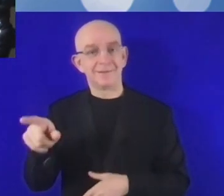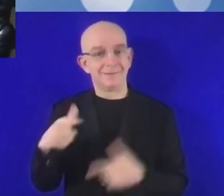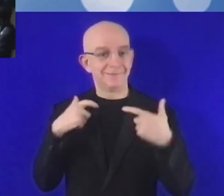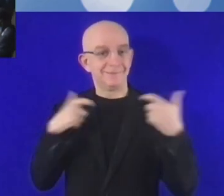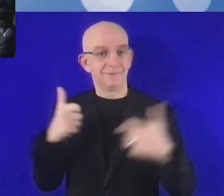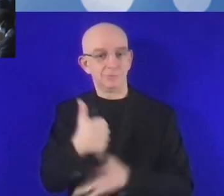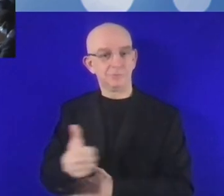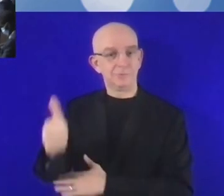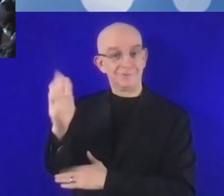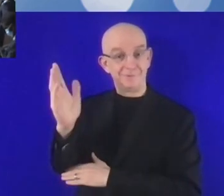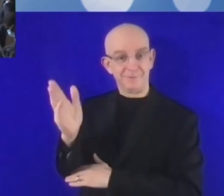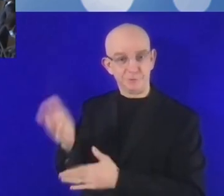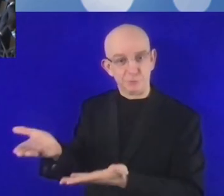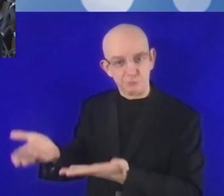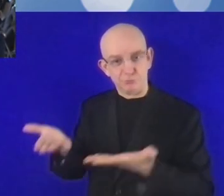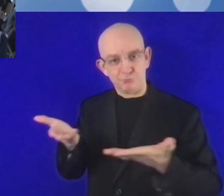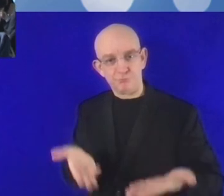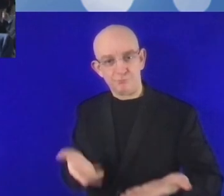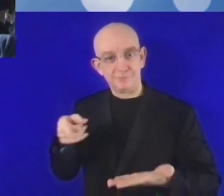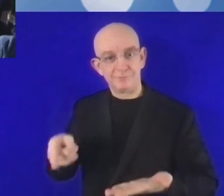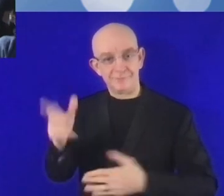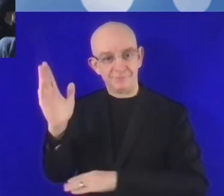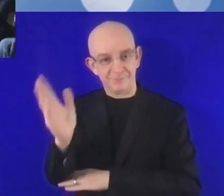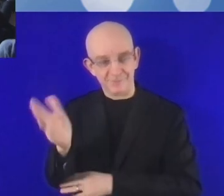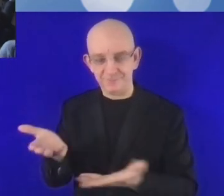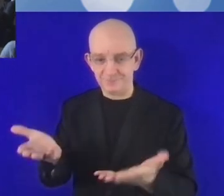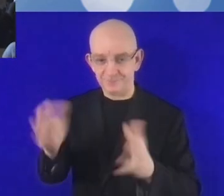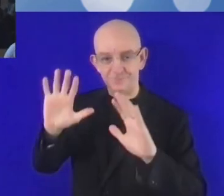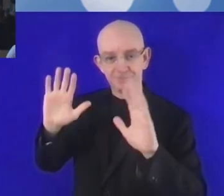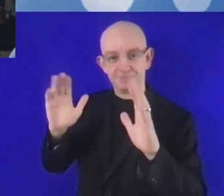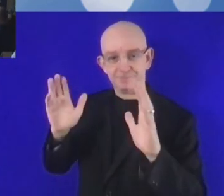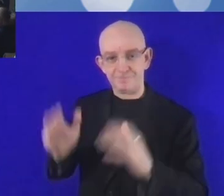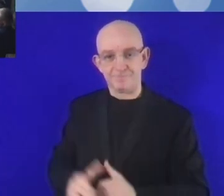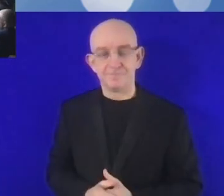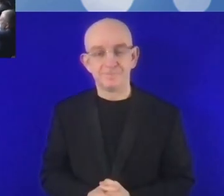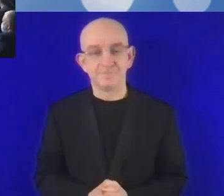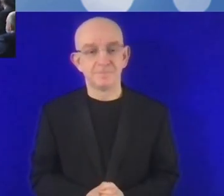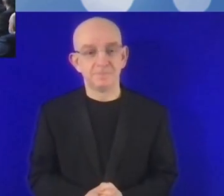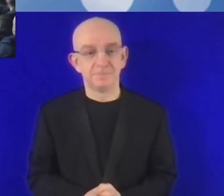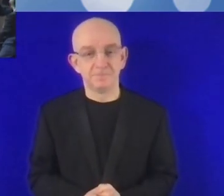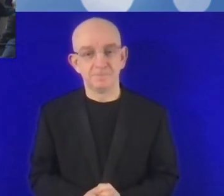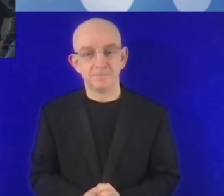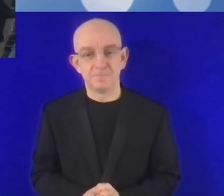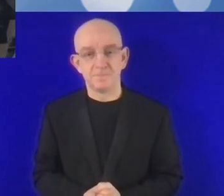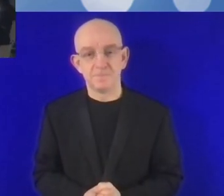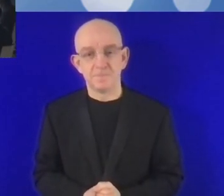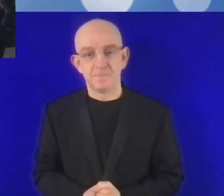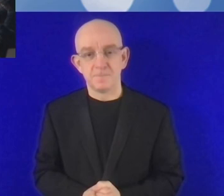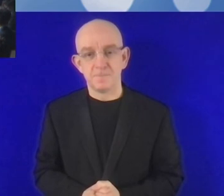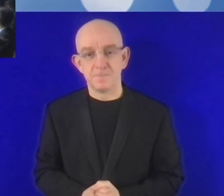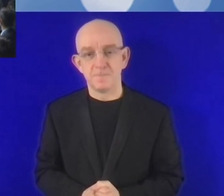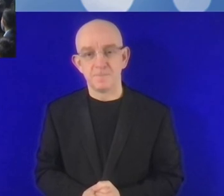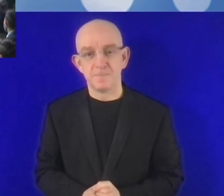произнесения нескольких замечаний до начала выступления генерального секретаря ООН.